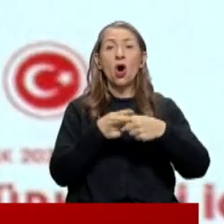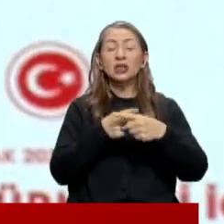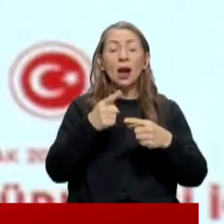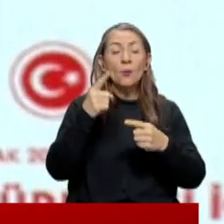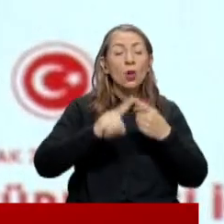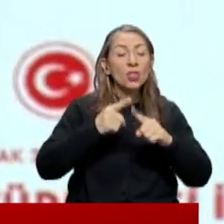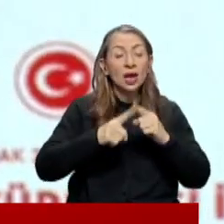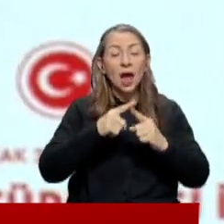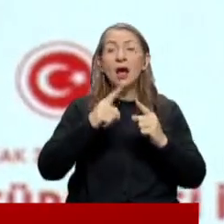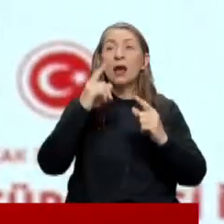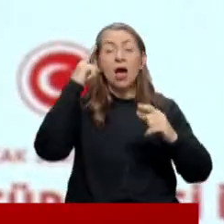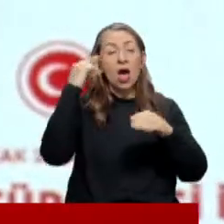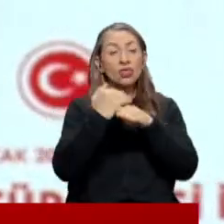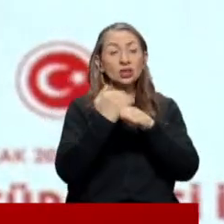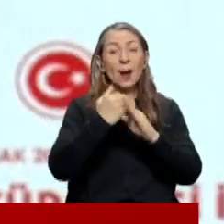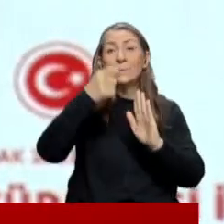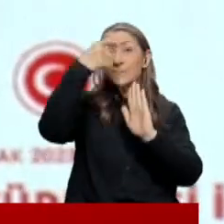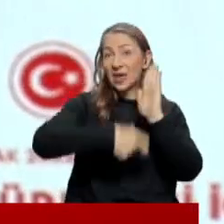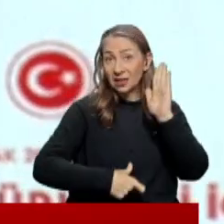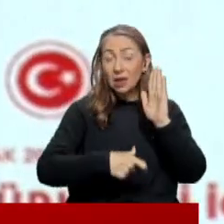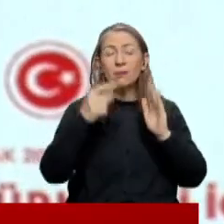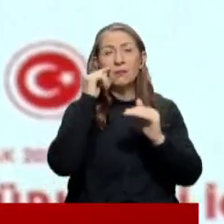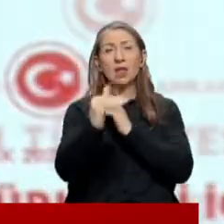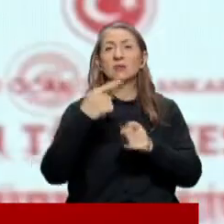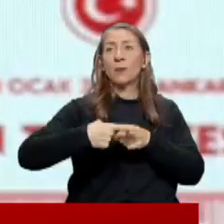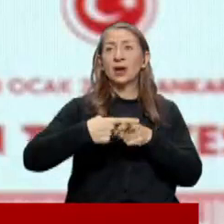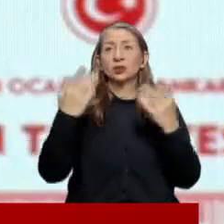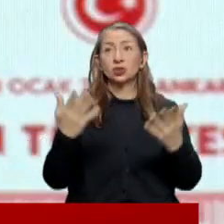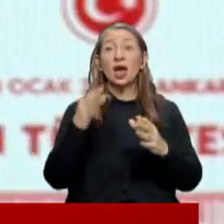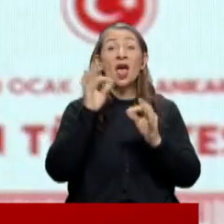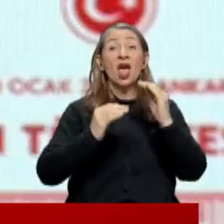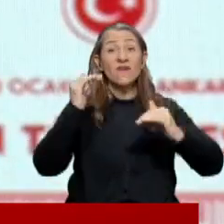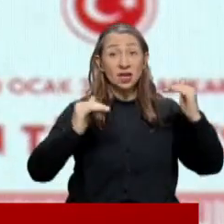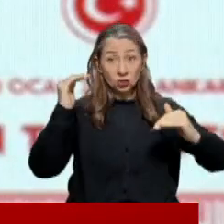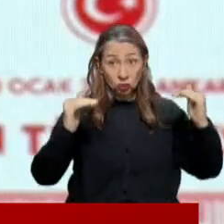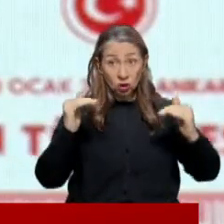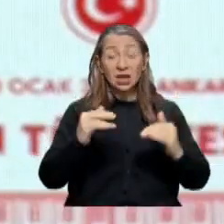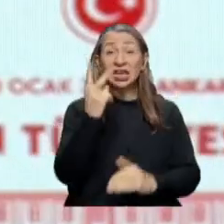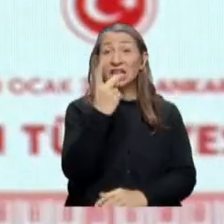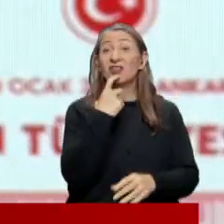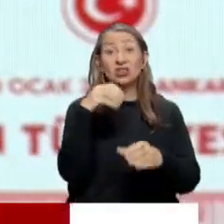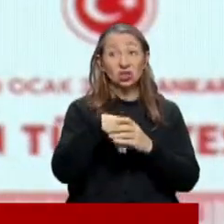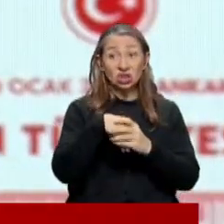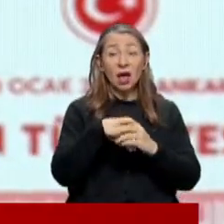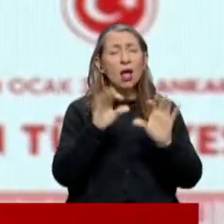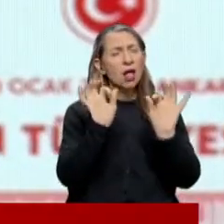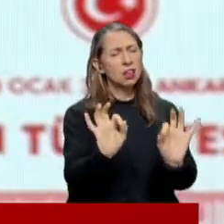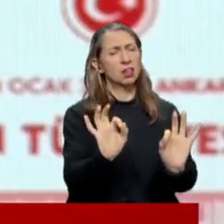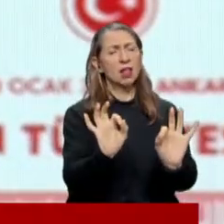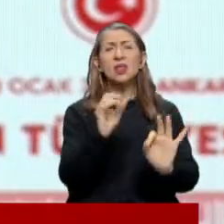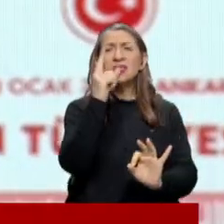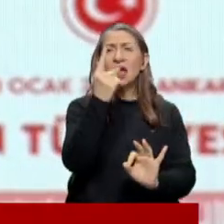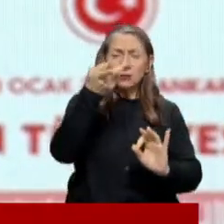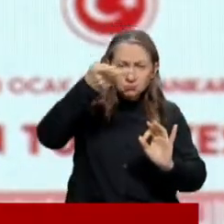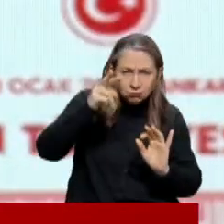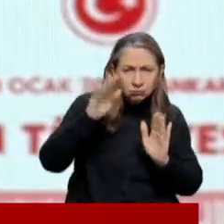politikalar mutabakat metnini bugün milletimizle paylaşıyoruz. Enflasyonu 2 yıl içinde kalıcı olarak tek